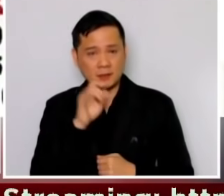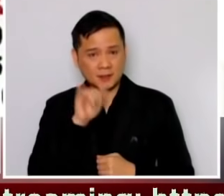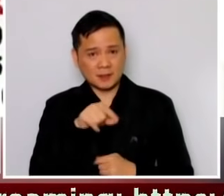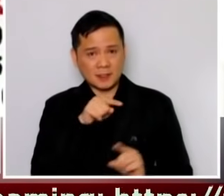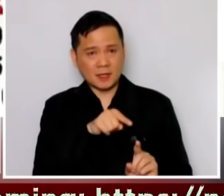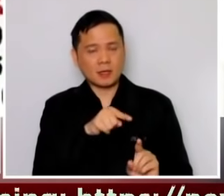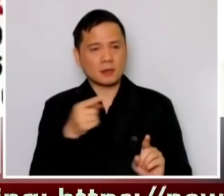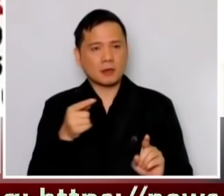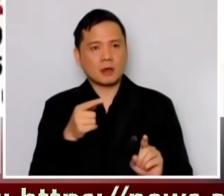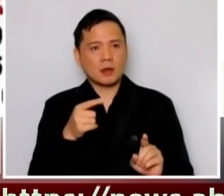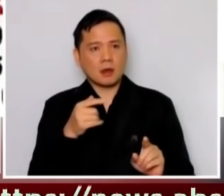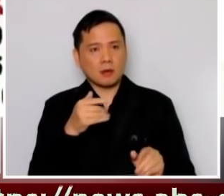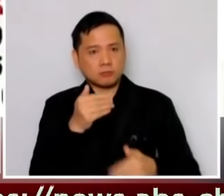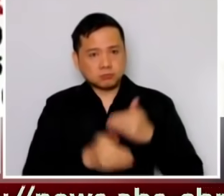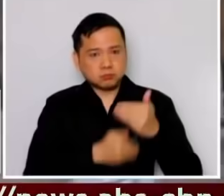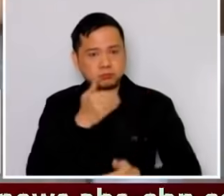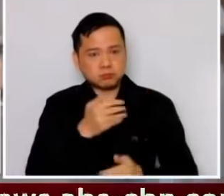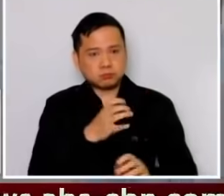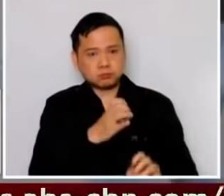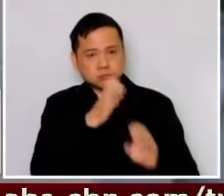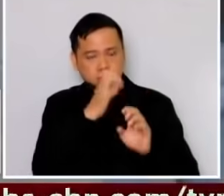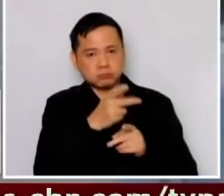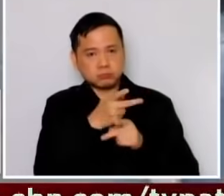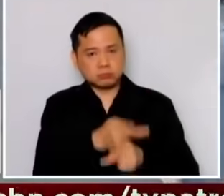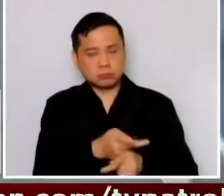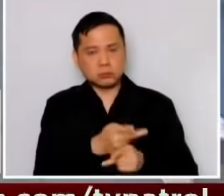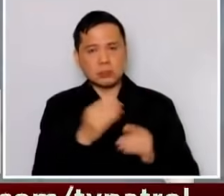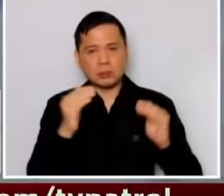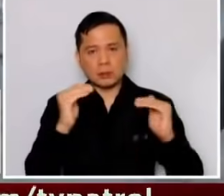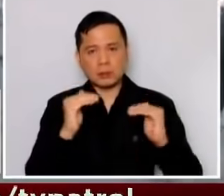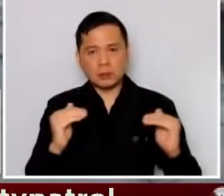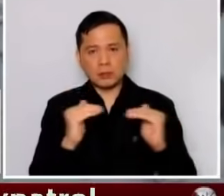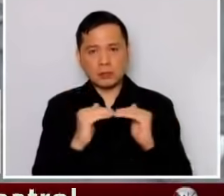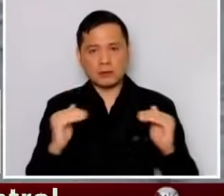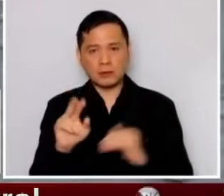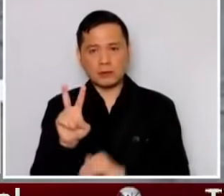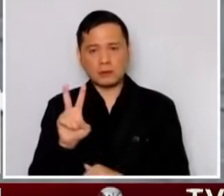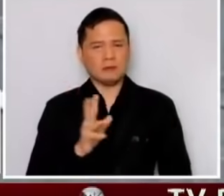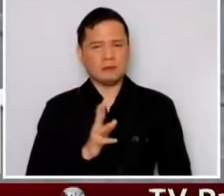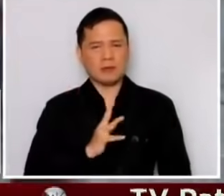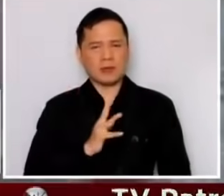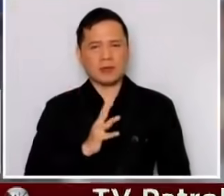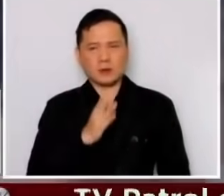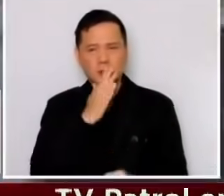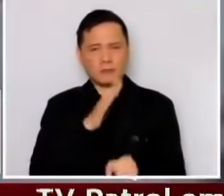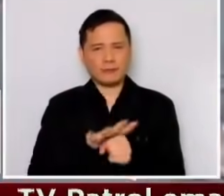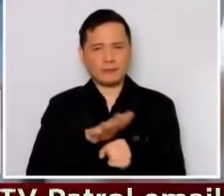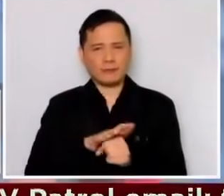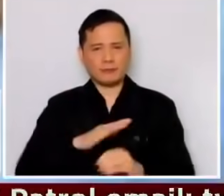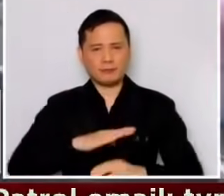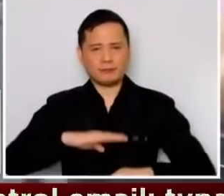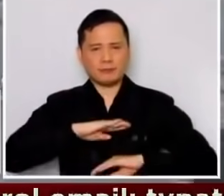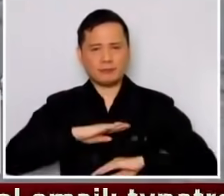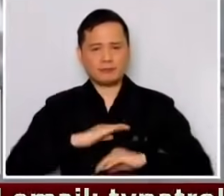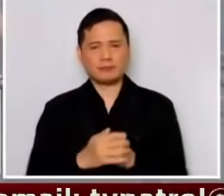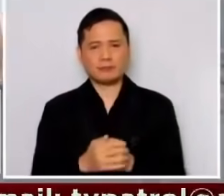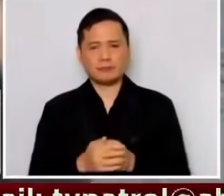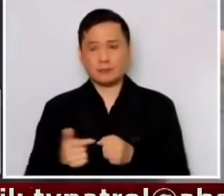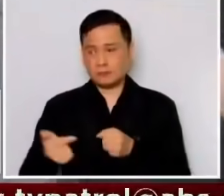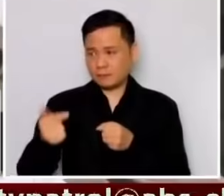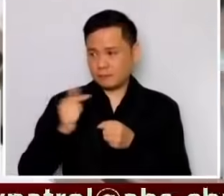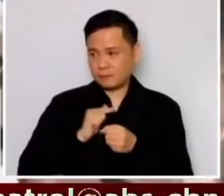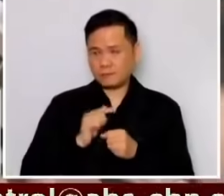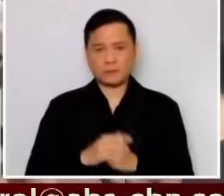natin, no? Sa under the Alert Level 2. Una nang sinabi ng UP COVID-19 Pandemic Response Team na